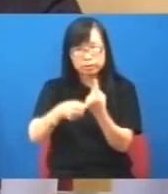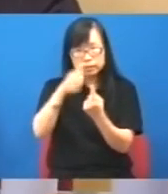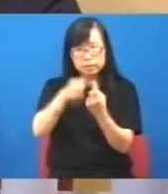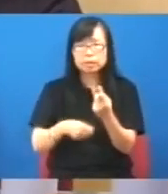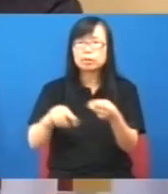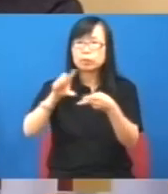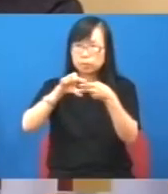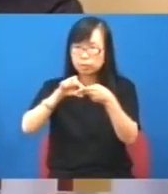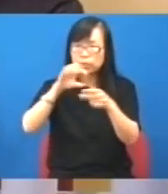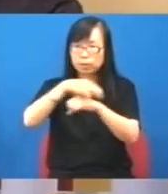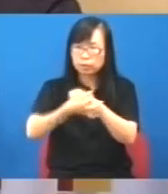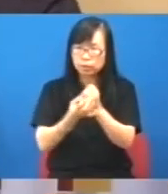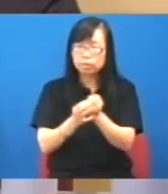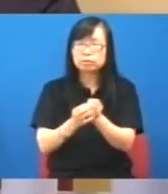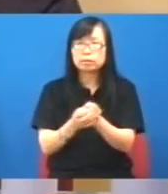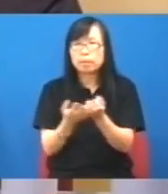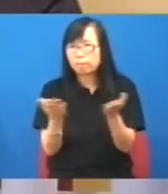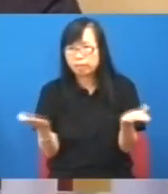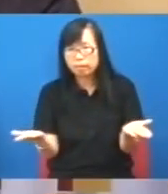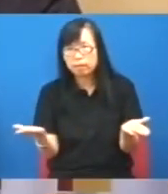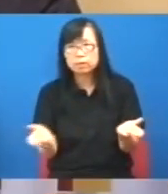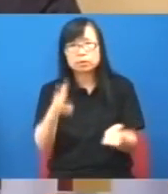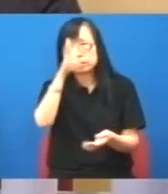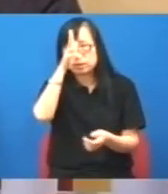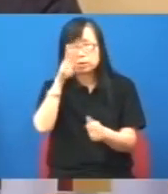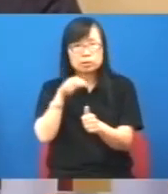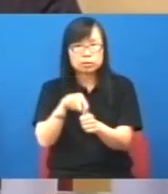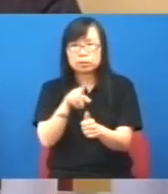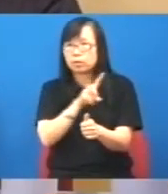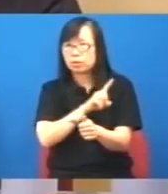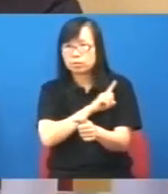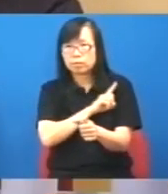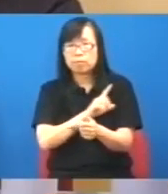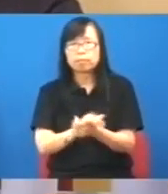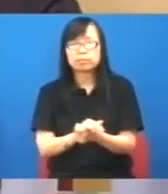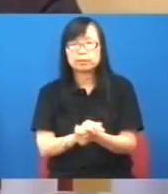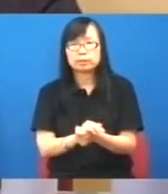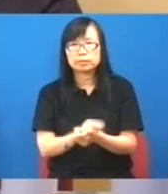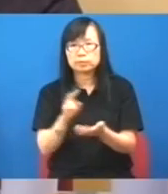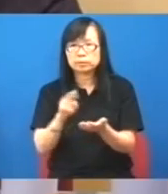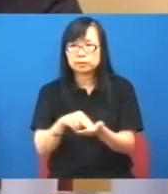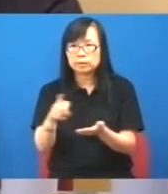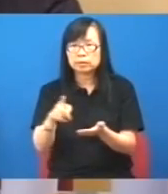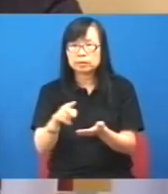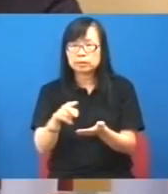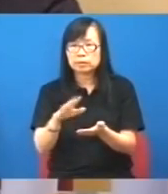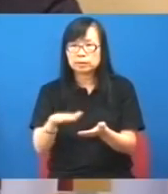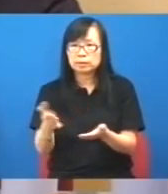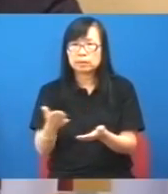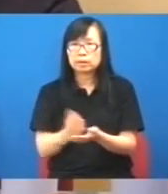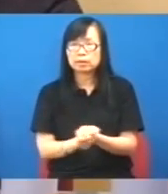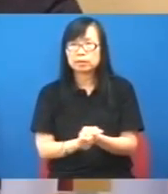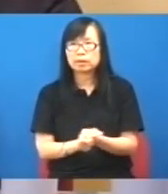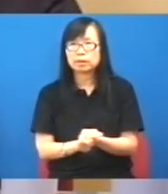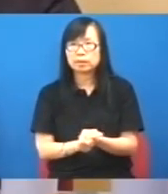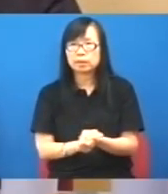不由由己啦，係咪？就算你政治上獨立咗、脱離咗殖民地統治之後咧，但係